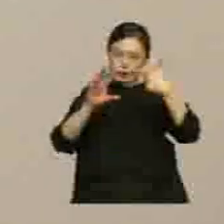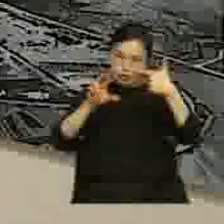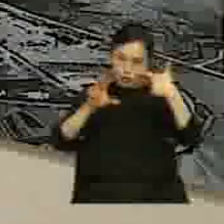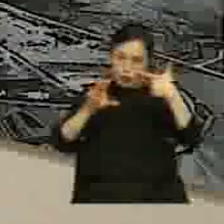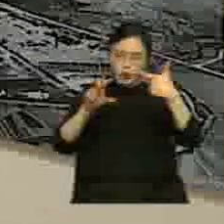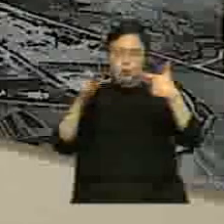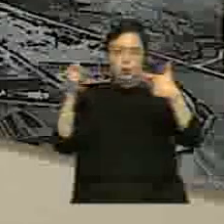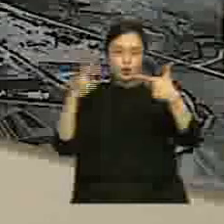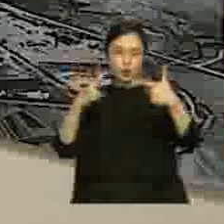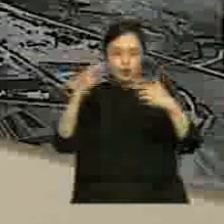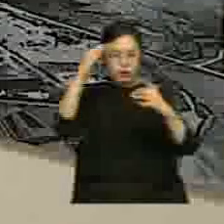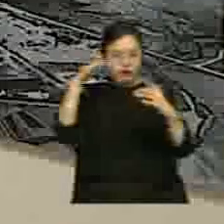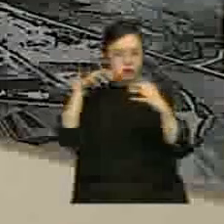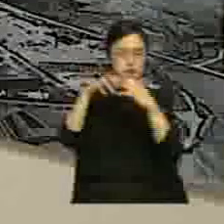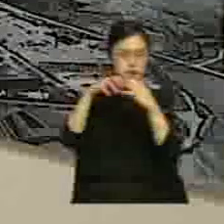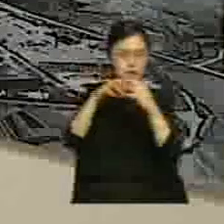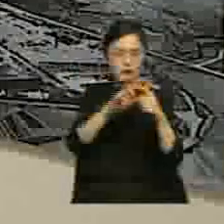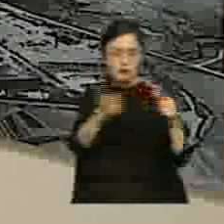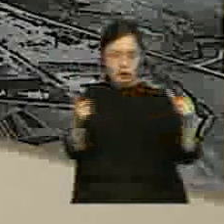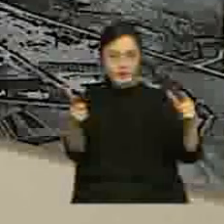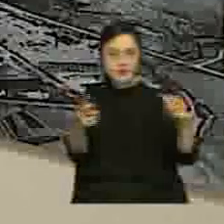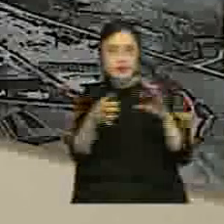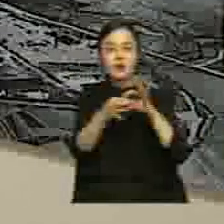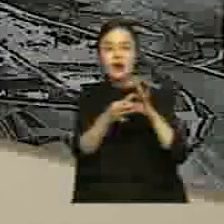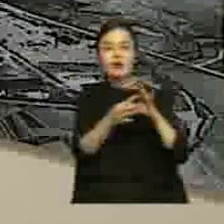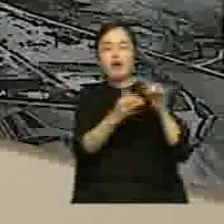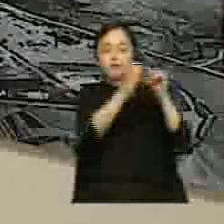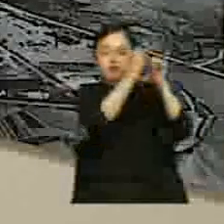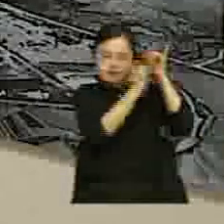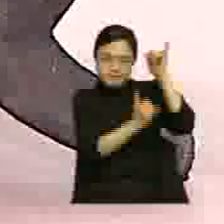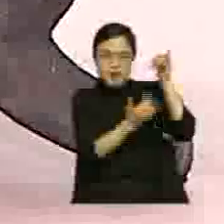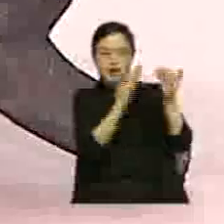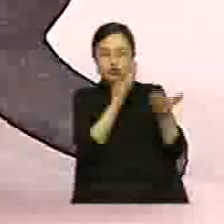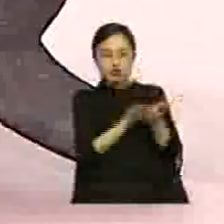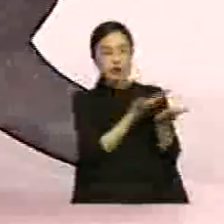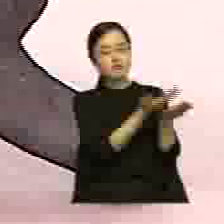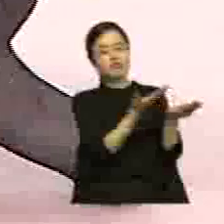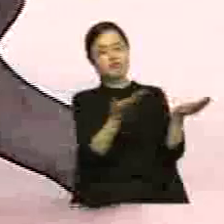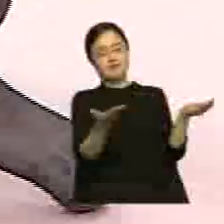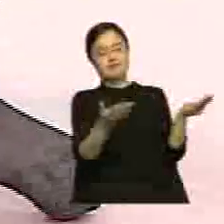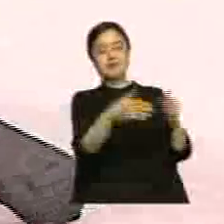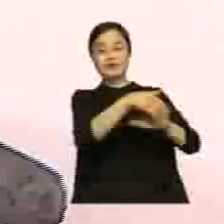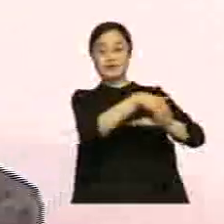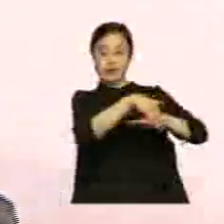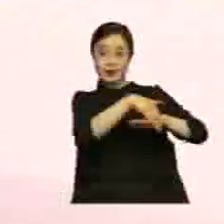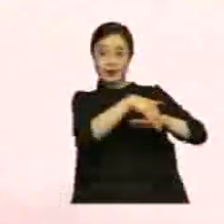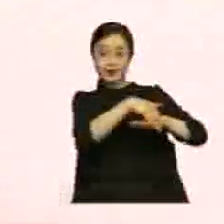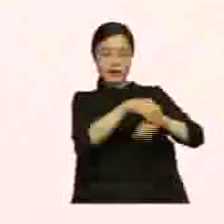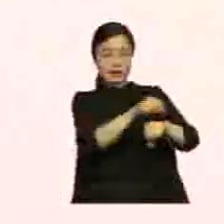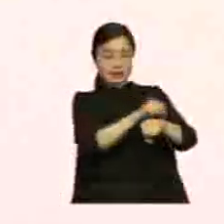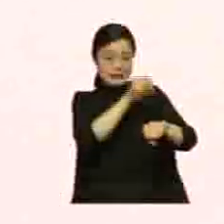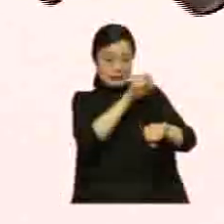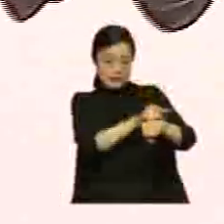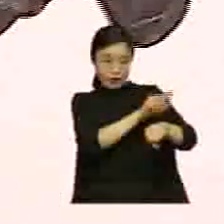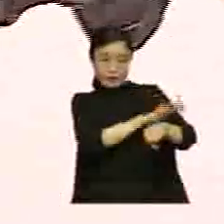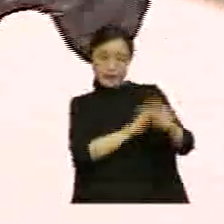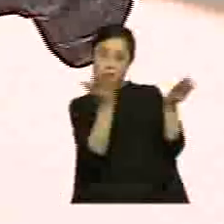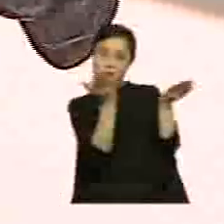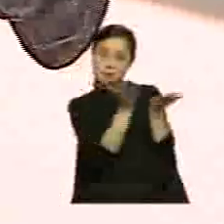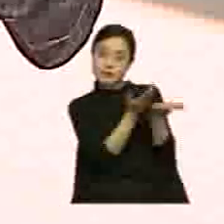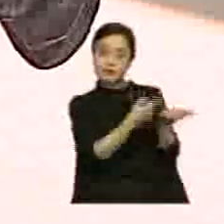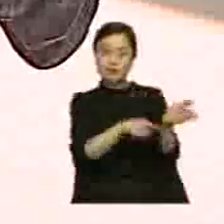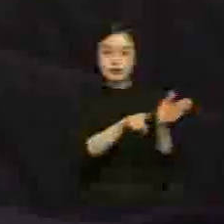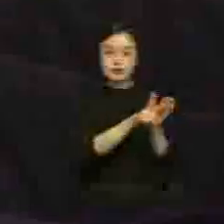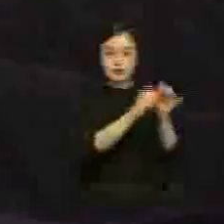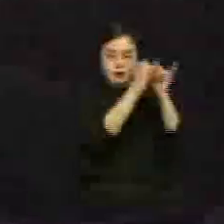등 지역의 역사와 문화가 담긴 전시관도 만들 예정입니다. 현재 구에선 박물관의 특성인 지역성을 살리기 위해